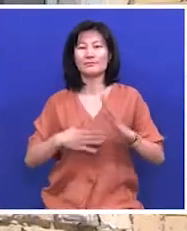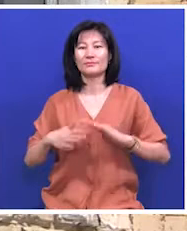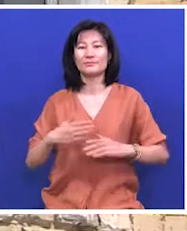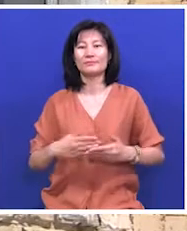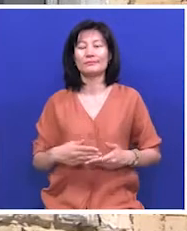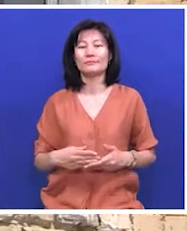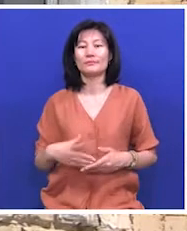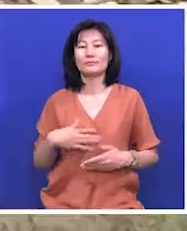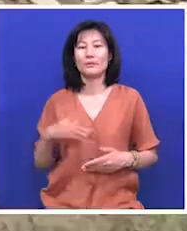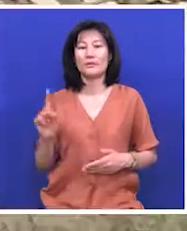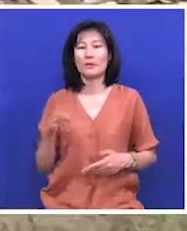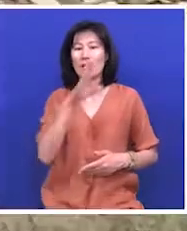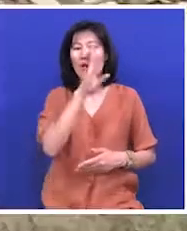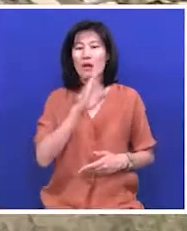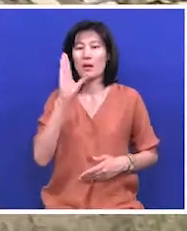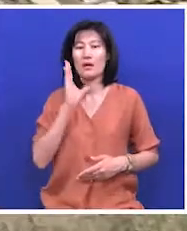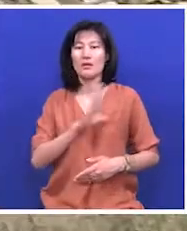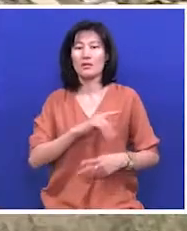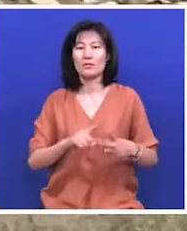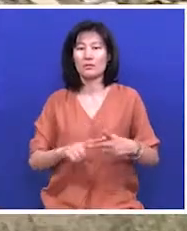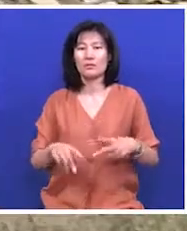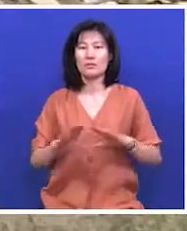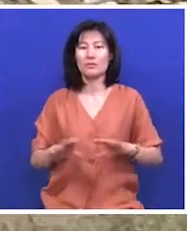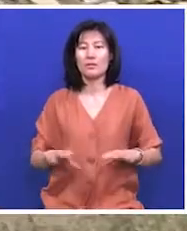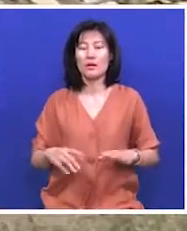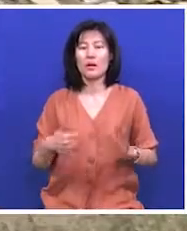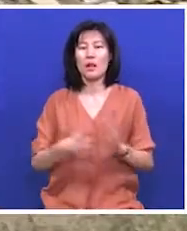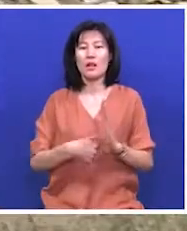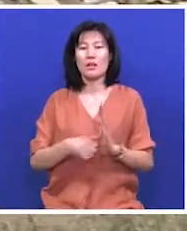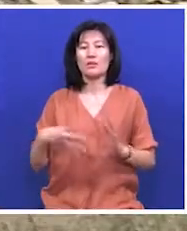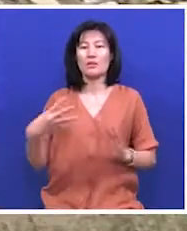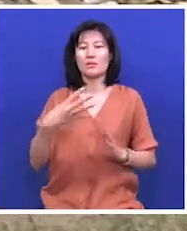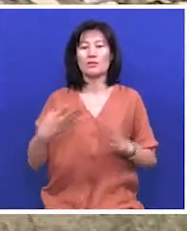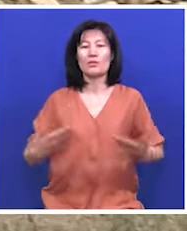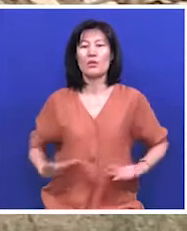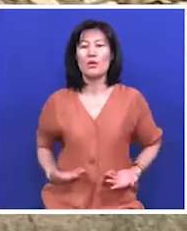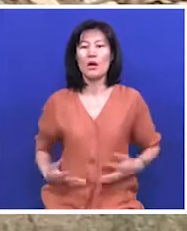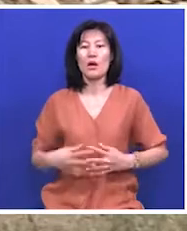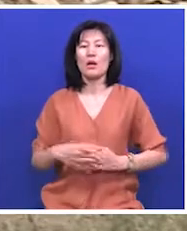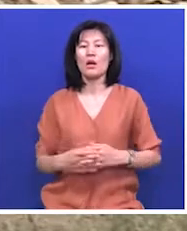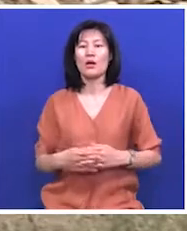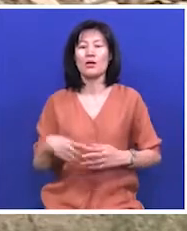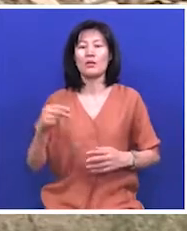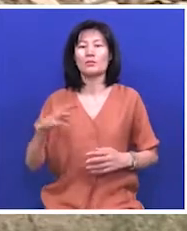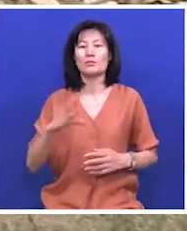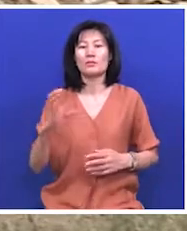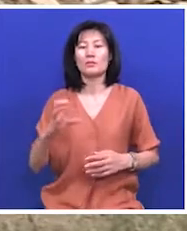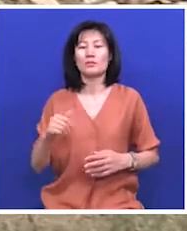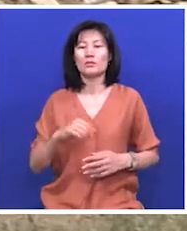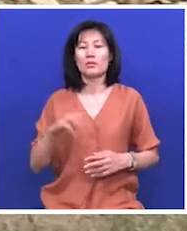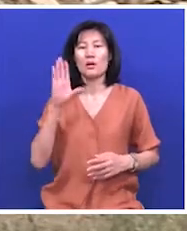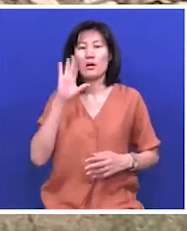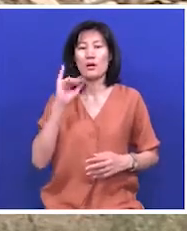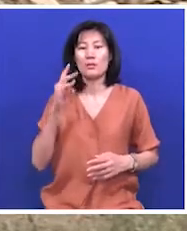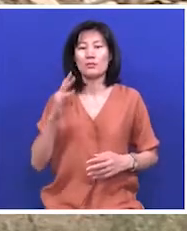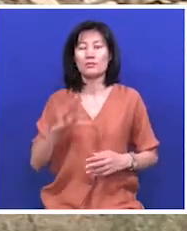алғысы шексіз. Мен жалғызбастан айедім, үш перзентіммен осы етажда 6 жылдан бер тұрамын. Мұны ауылымызға төтенше жағдай